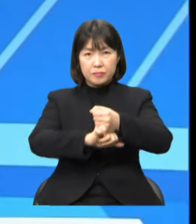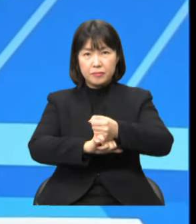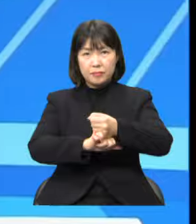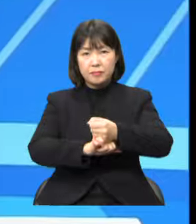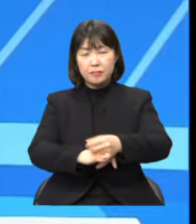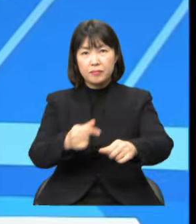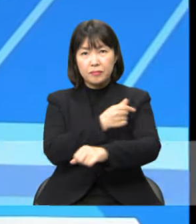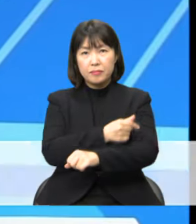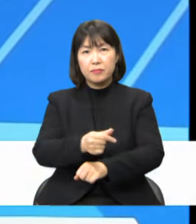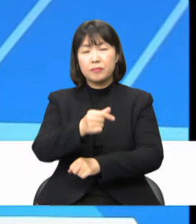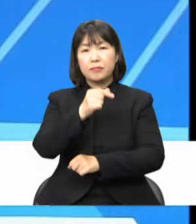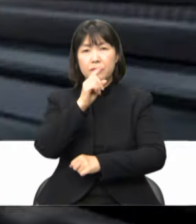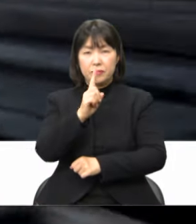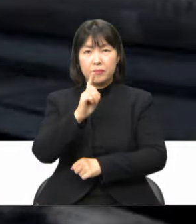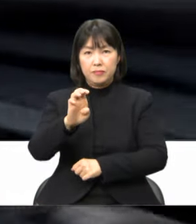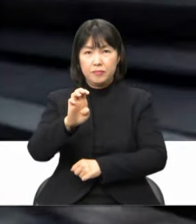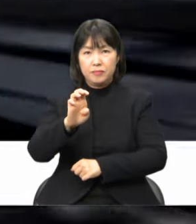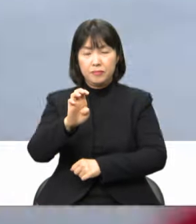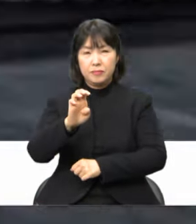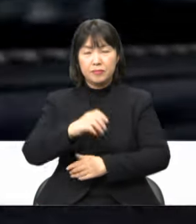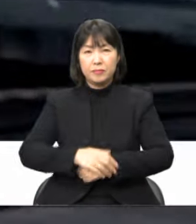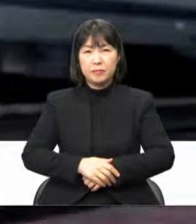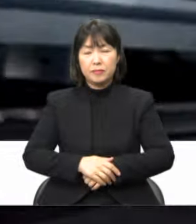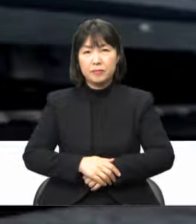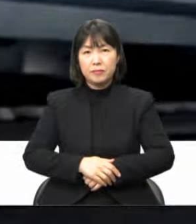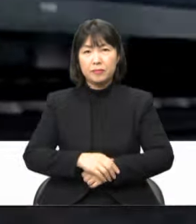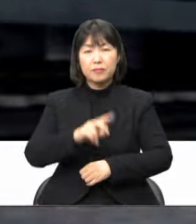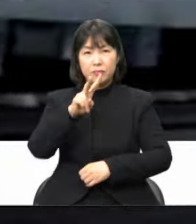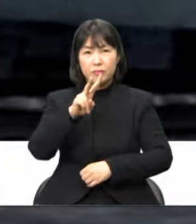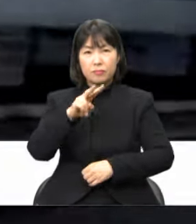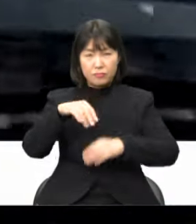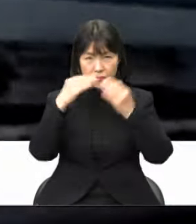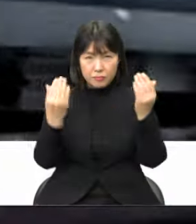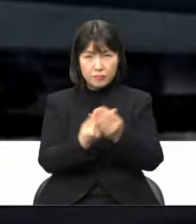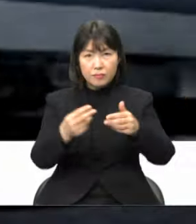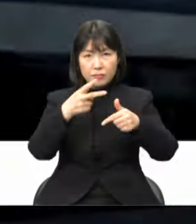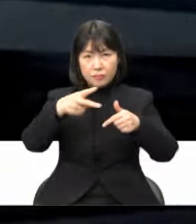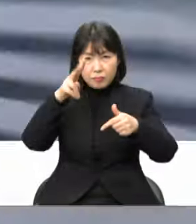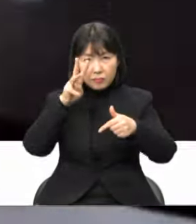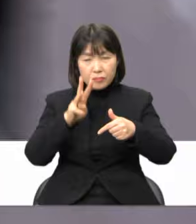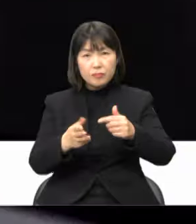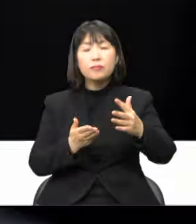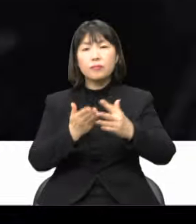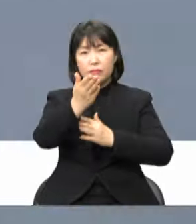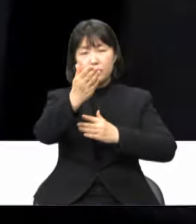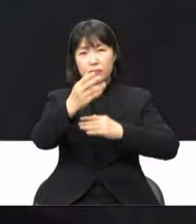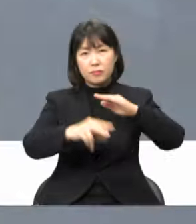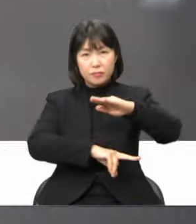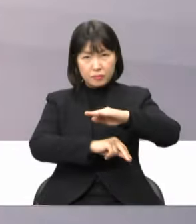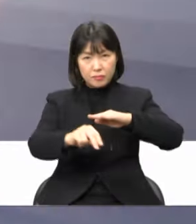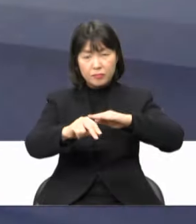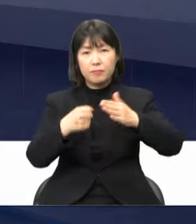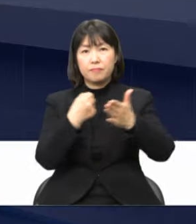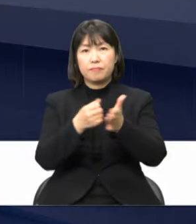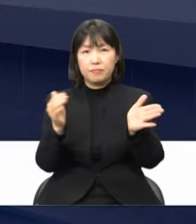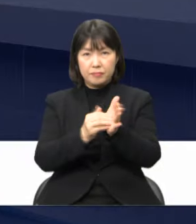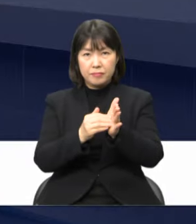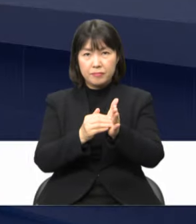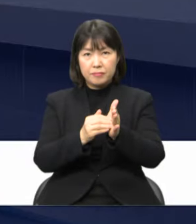노선과 이노선 정부는 두 노선 모두 인천을 통과하는 노선으로 확정했습니다